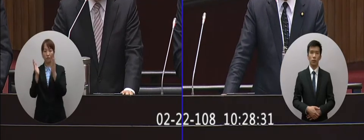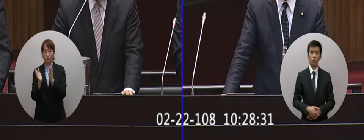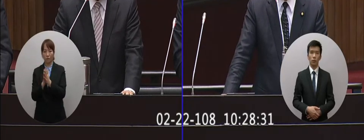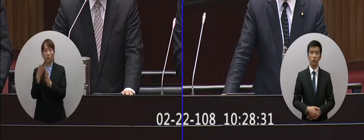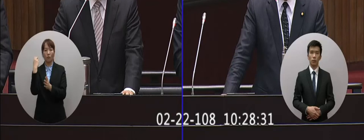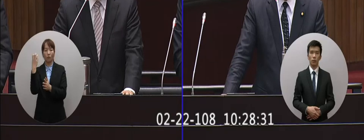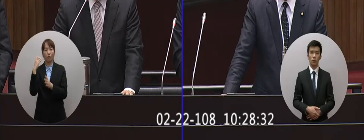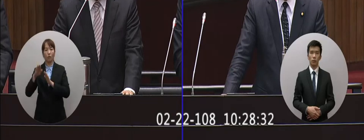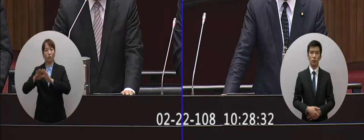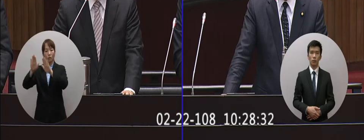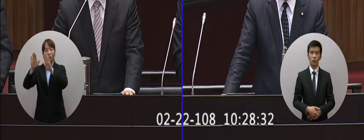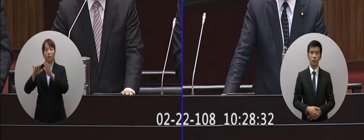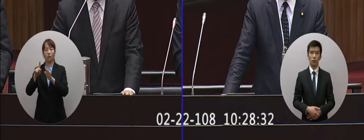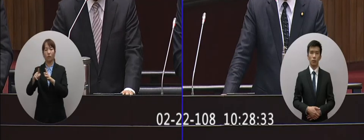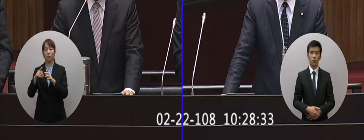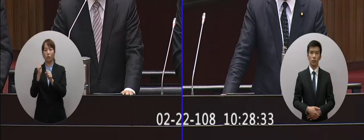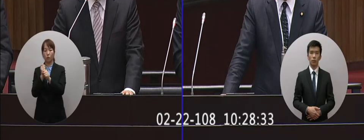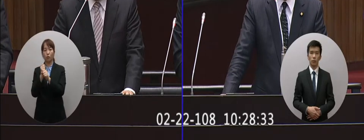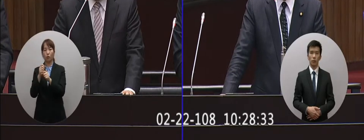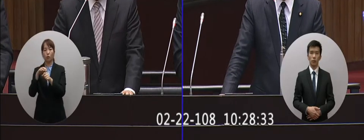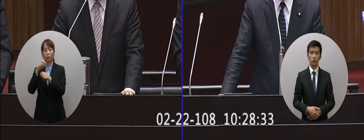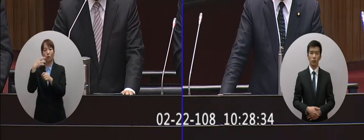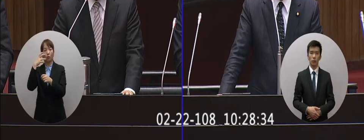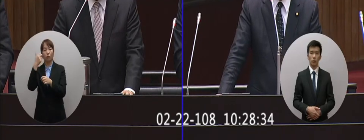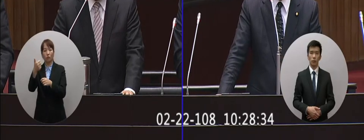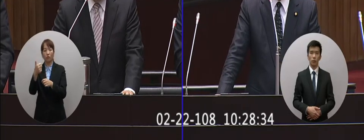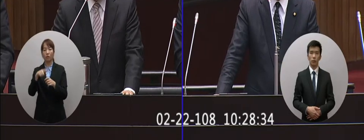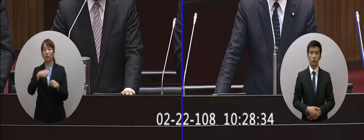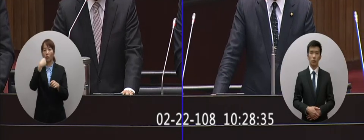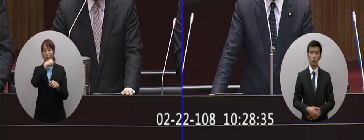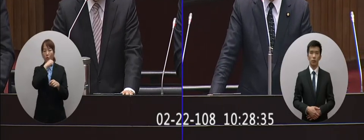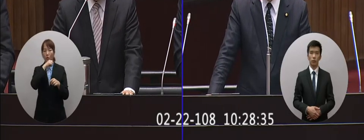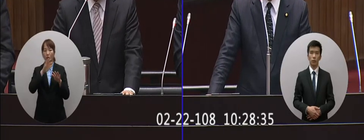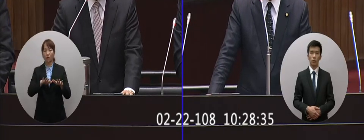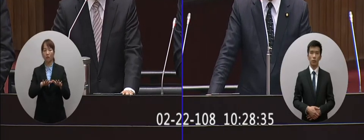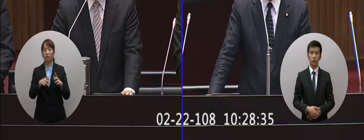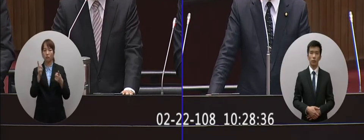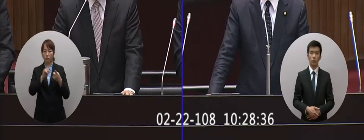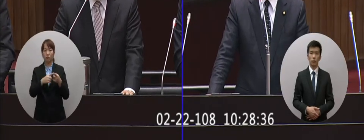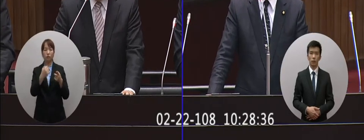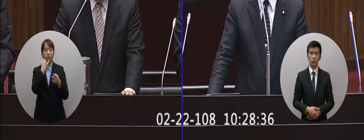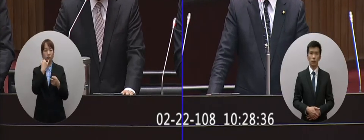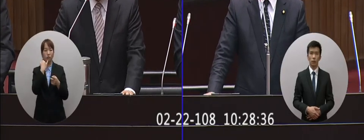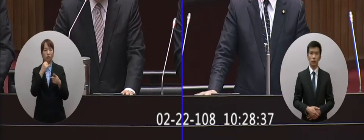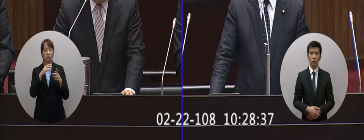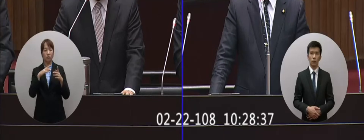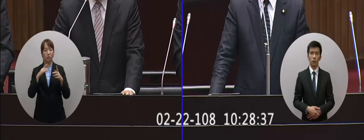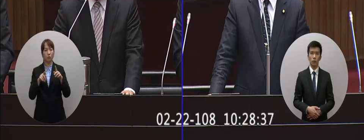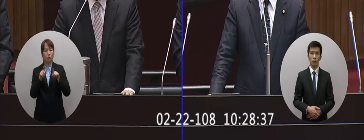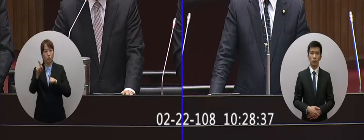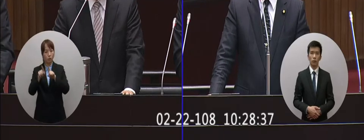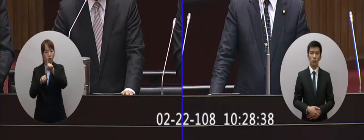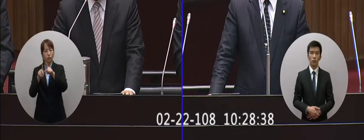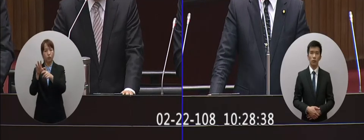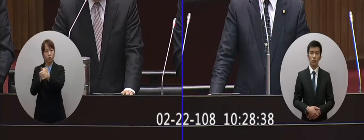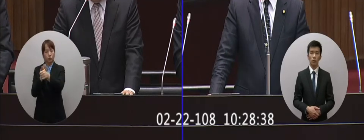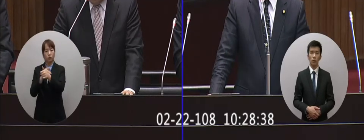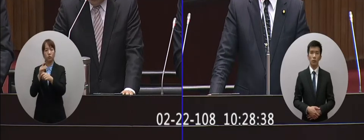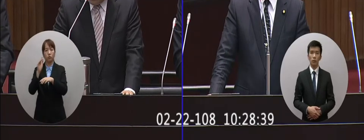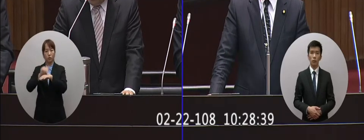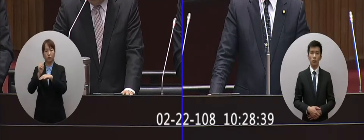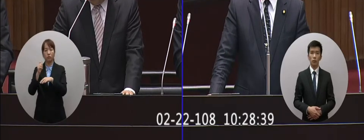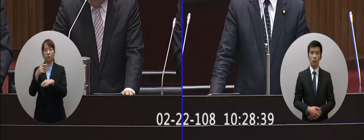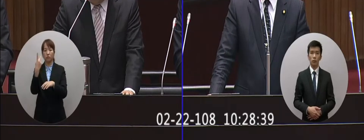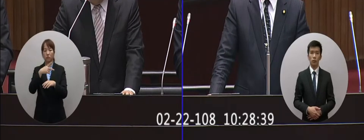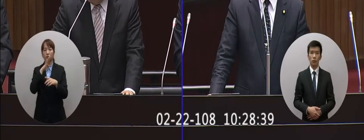当的先进，而且具有效力，台湾其实在后面应该可以竭其所长，而且